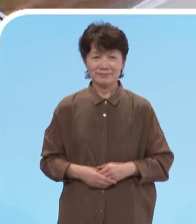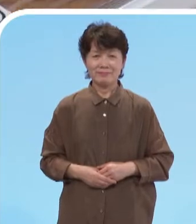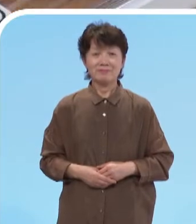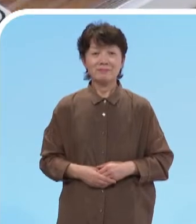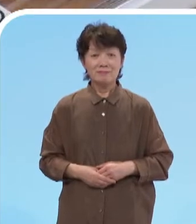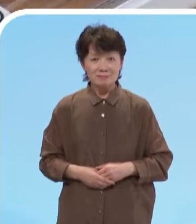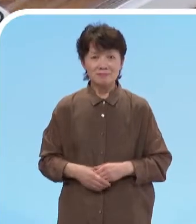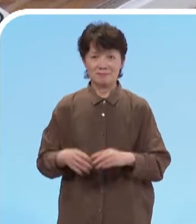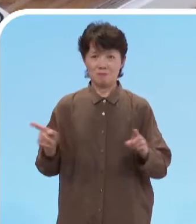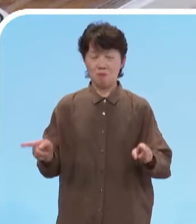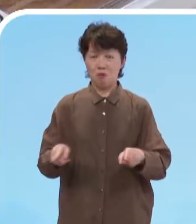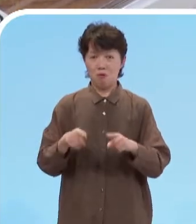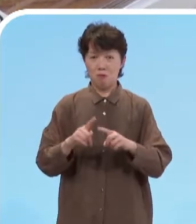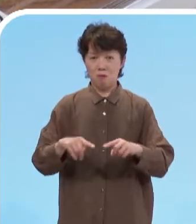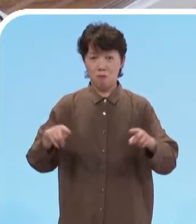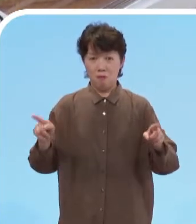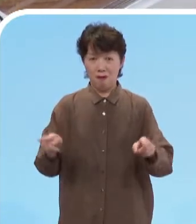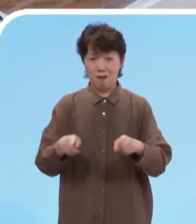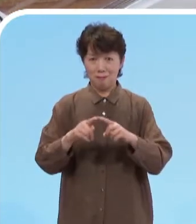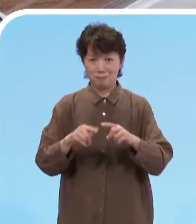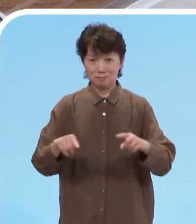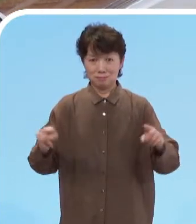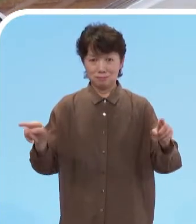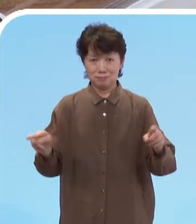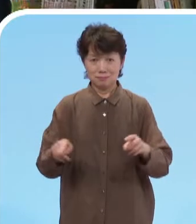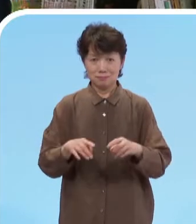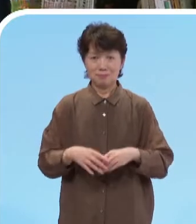を押し